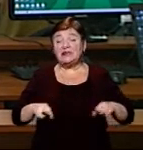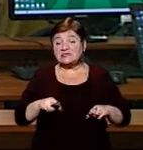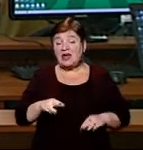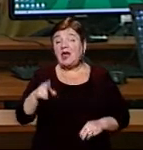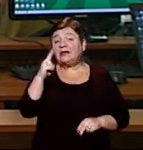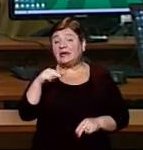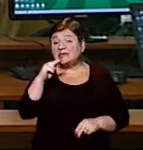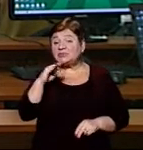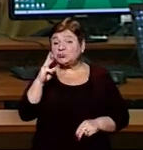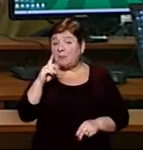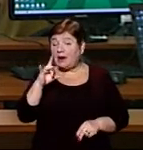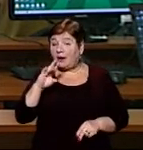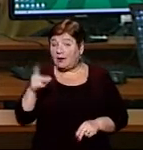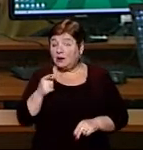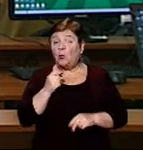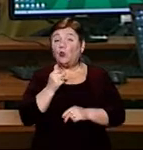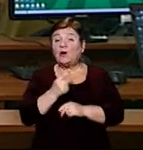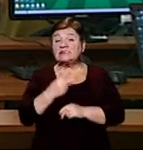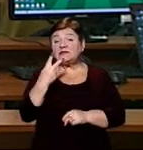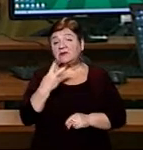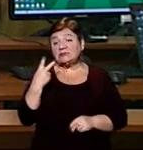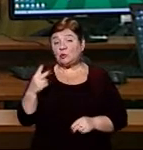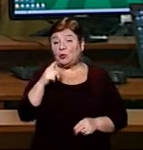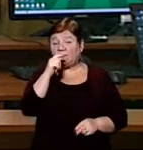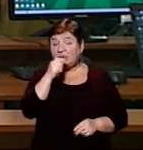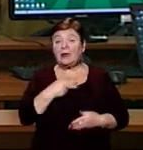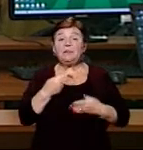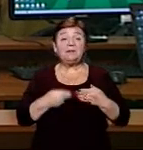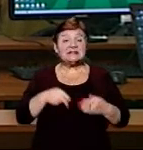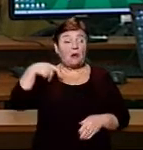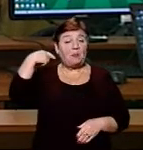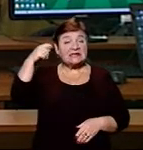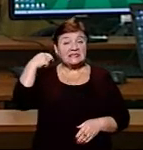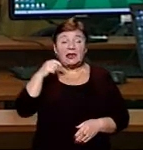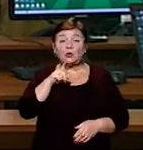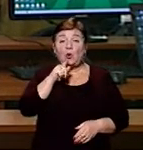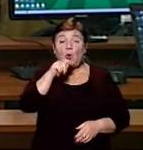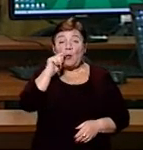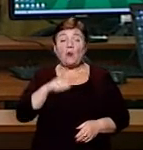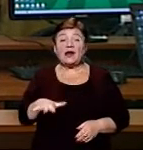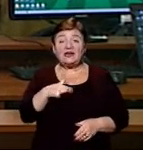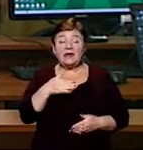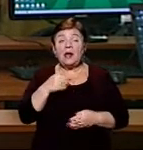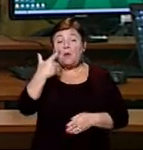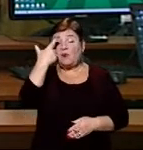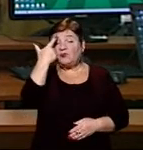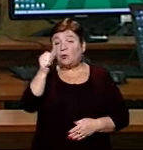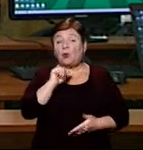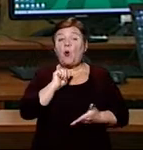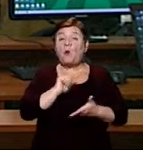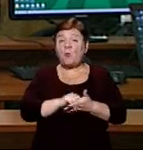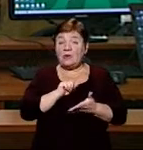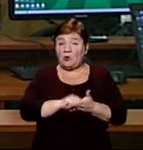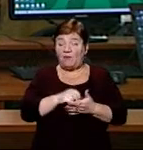Денис Шмигаль. Указ про призначення 22 квітня підписав президент України Володимир Зеленський. Повідомлення про це